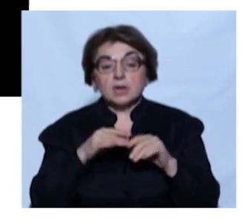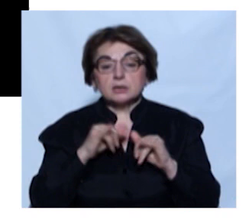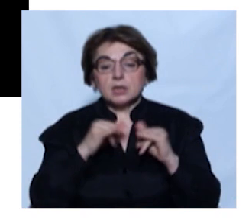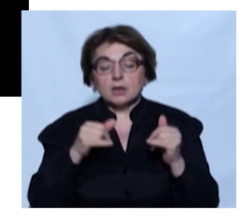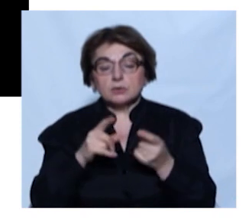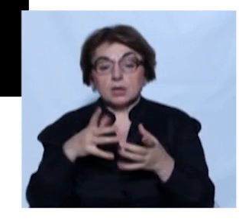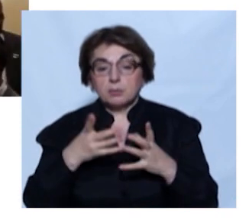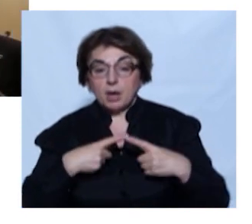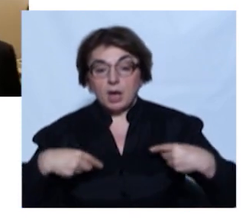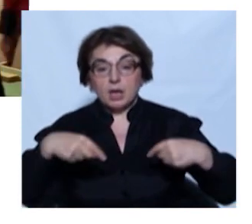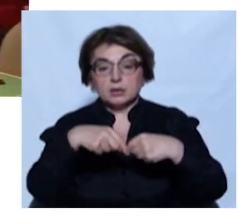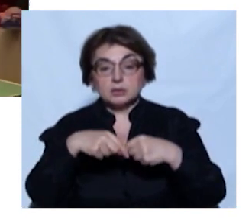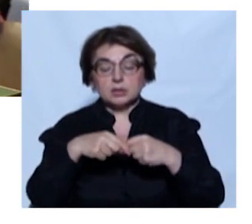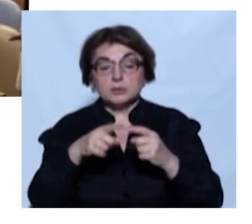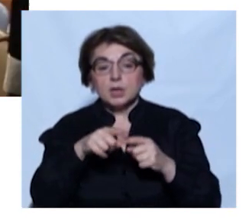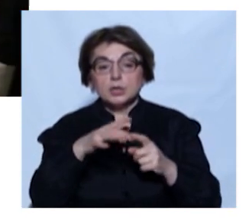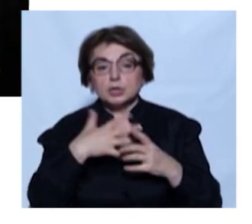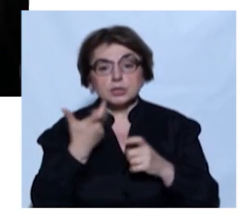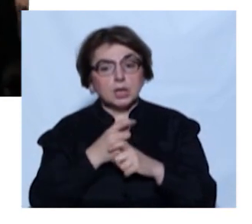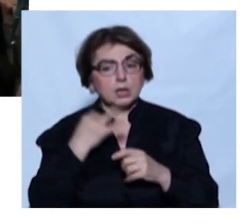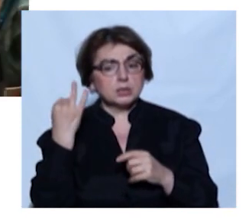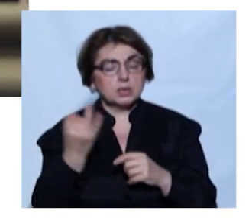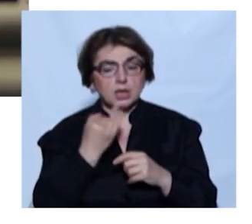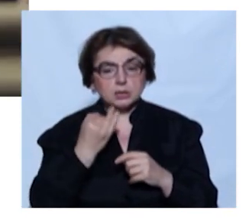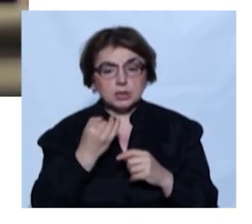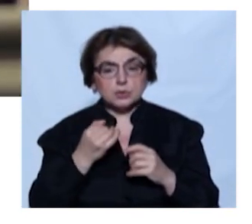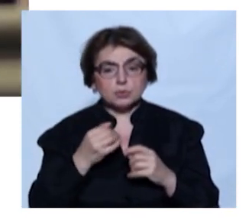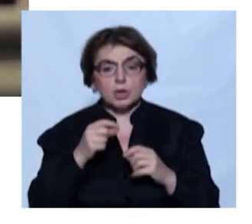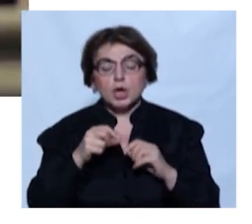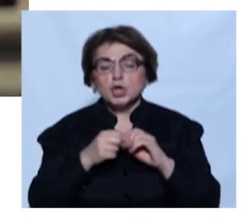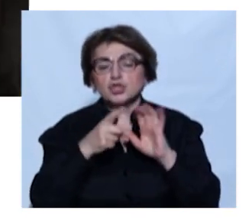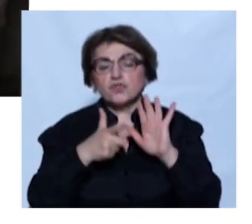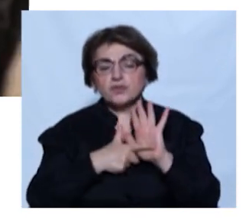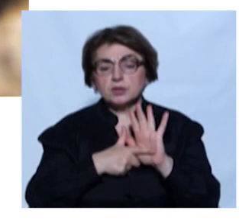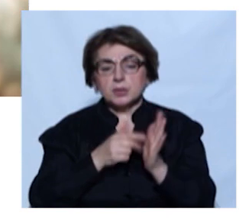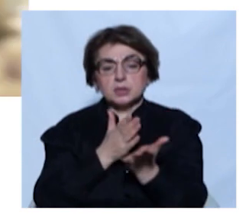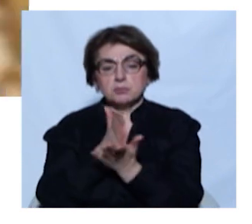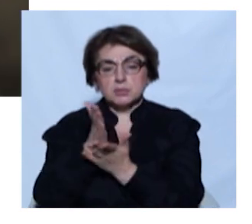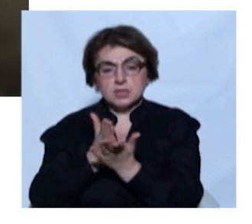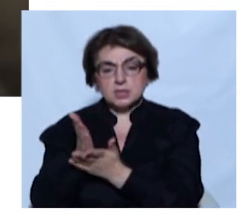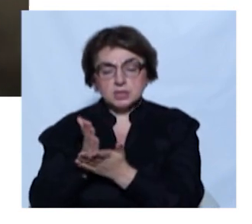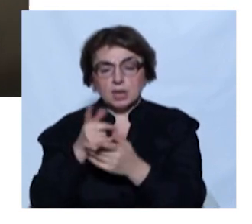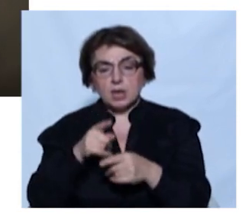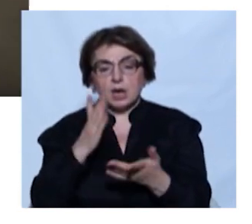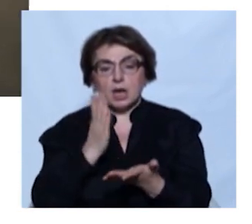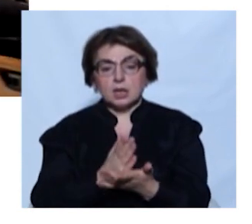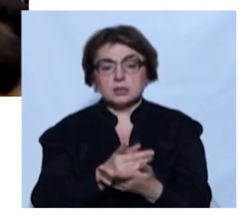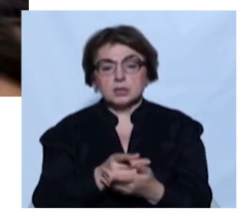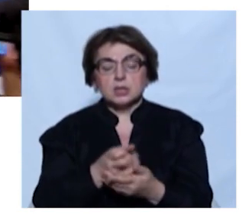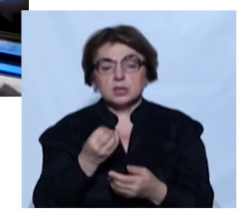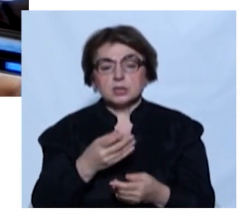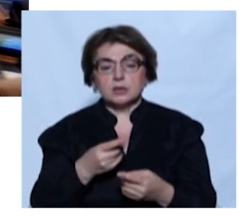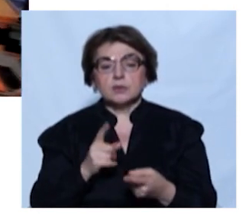საკმაოდ უნივერსალურია, ფართო სპექტრის არის და შედგება 17 უმთავრესი მიზნისაგან და აქ, რა თქმა უნდა, არის